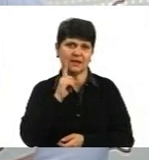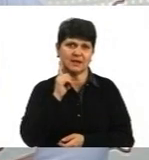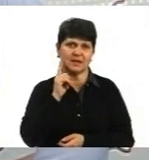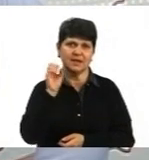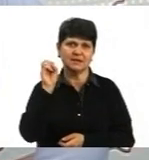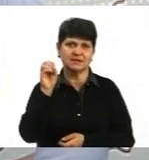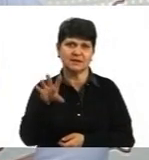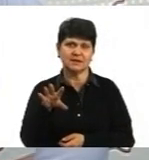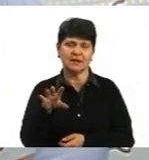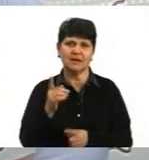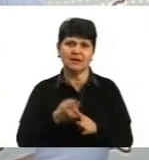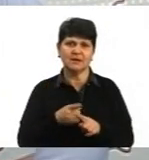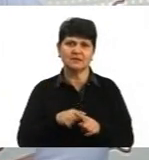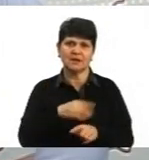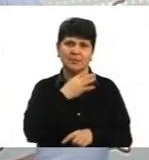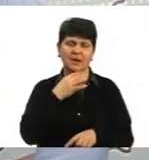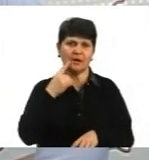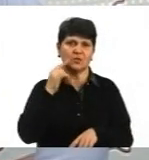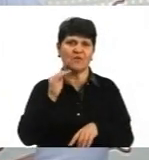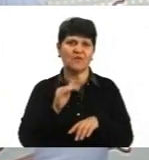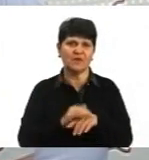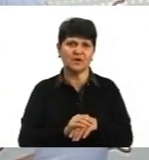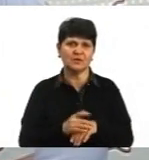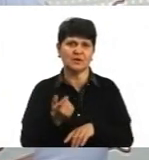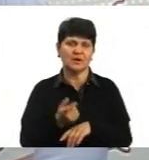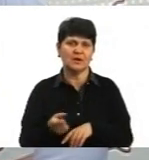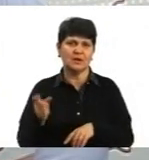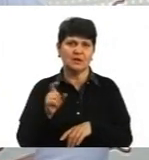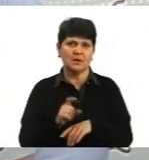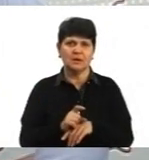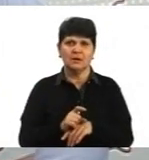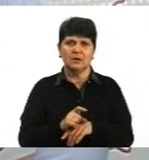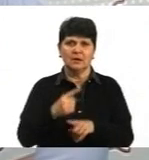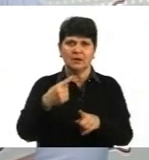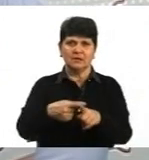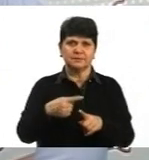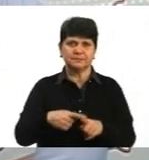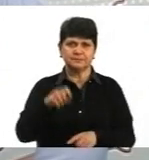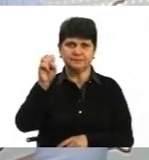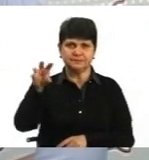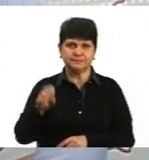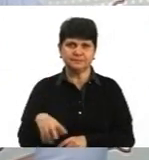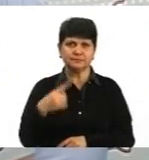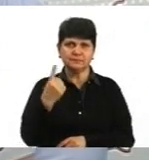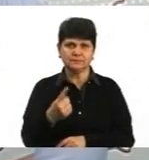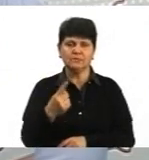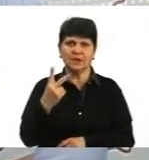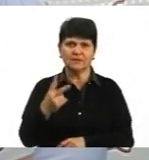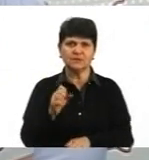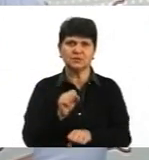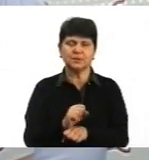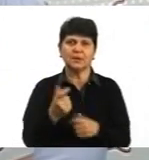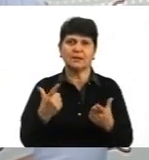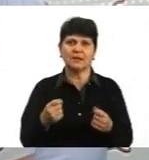Тобто тут дуже багато факторів, і на кожному перегоні від світлофора до світлофора, якщо не одна, то дві зупинки громадського транспорту, де він зупиняється,